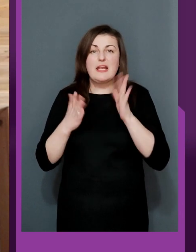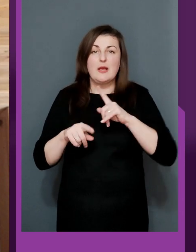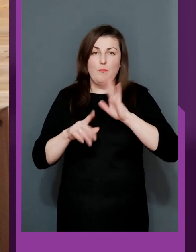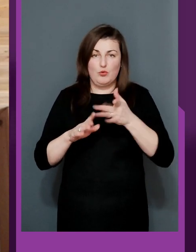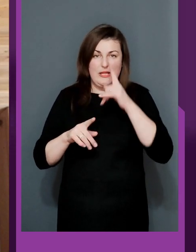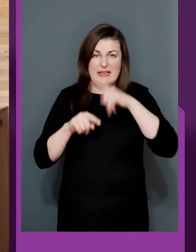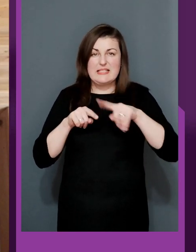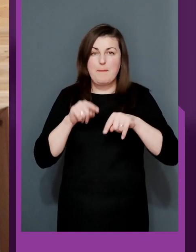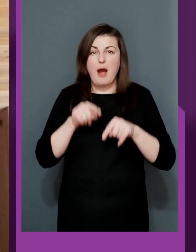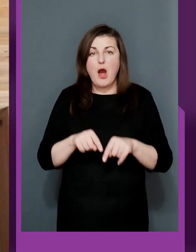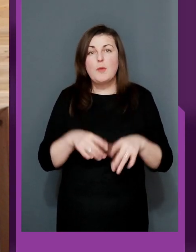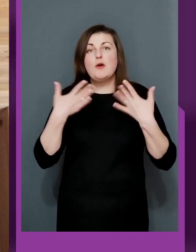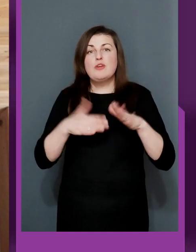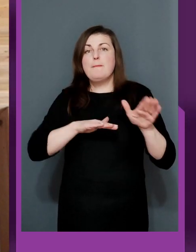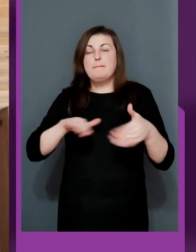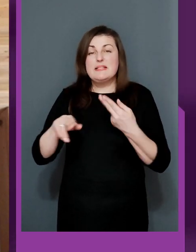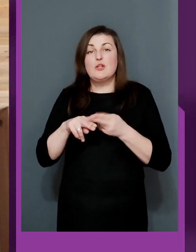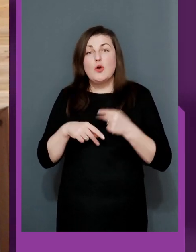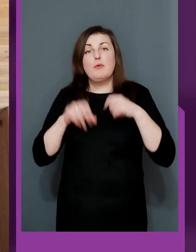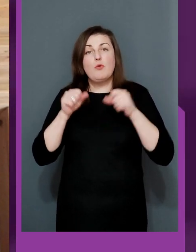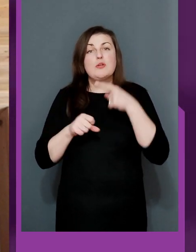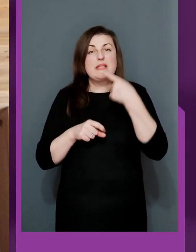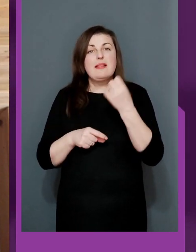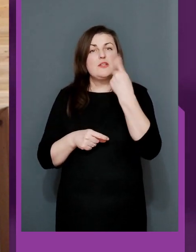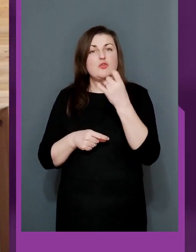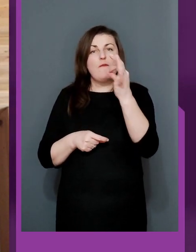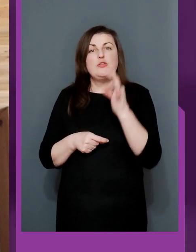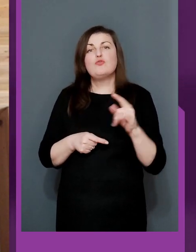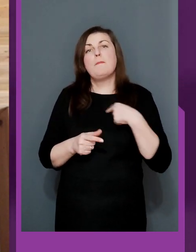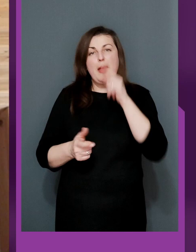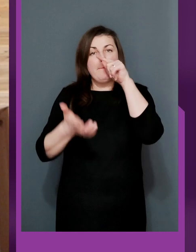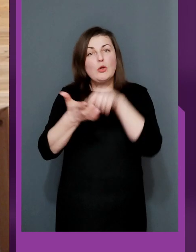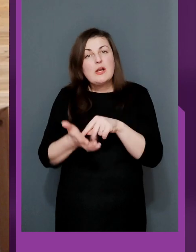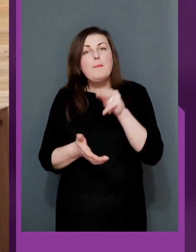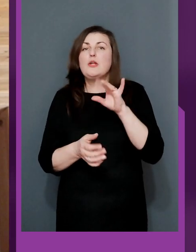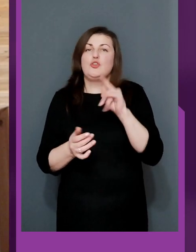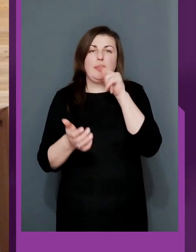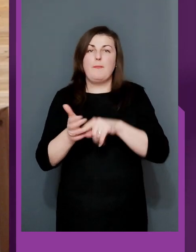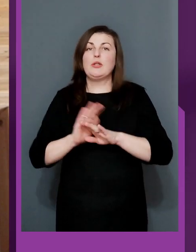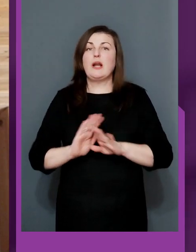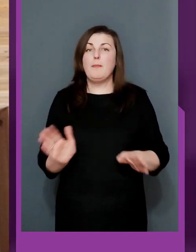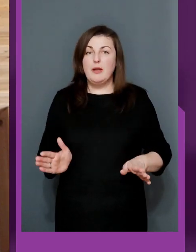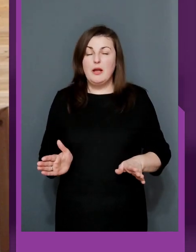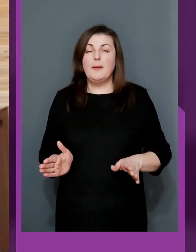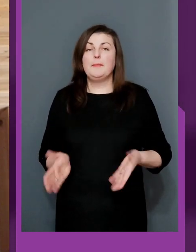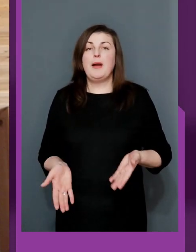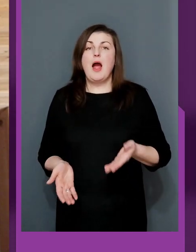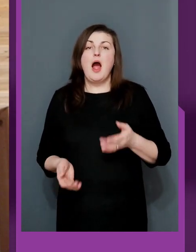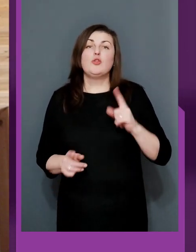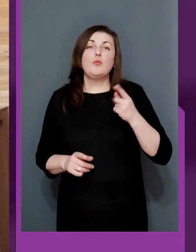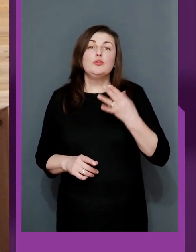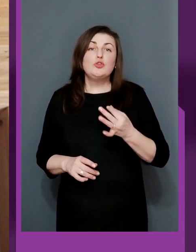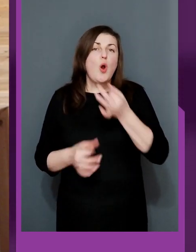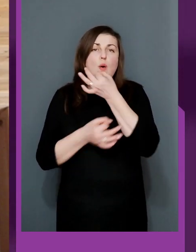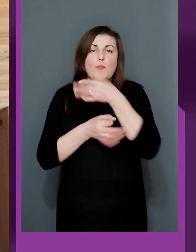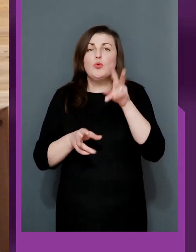буде незабаром вже Після цього ми можемо сказати на 100 і 100% ми потрапляємо туди чи ні а